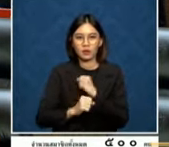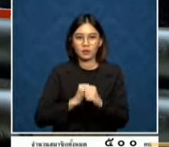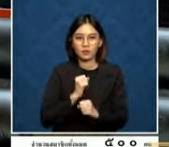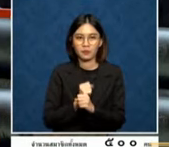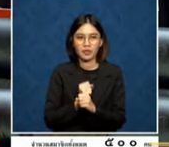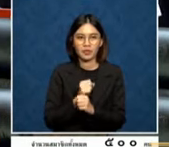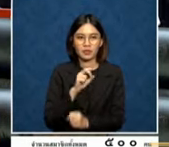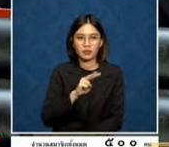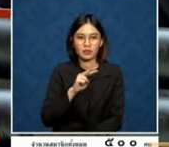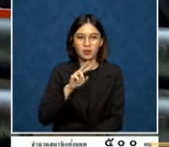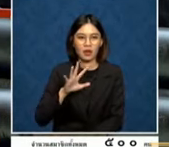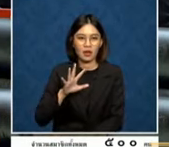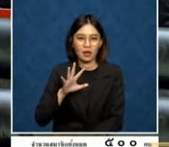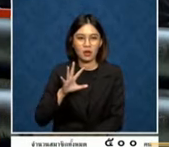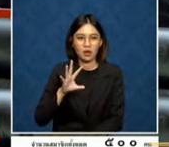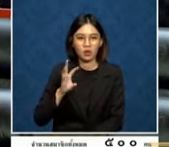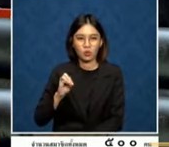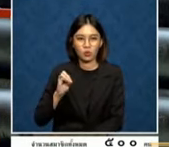พุทธศักราช